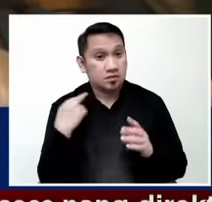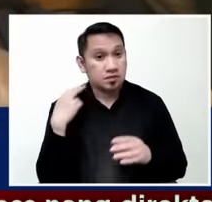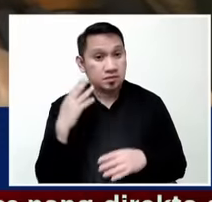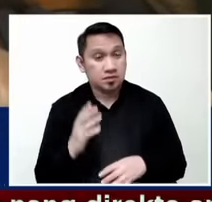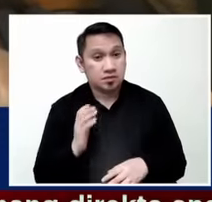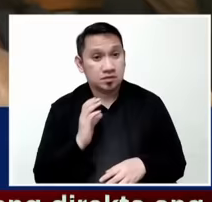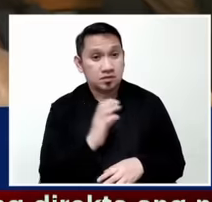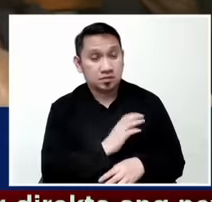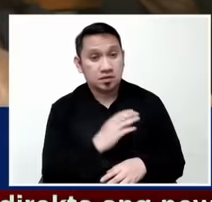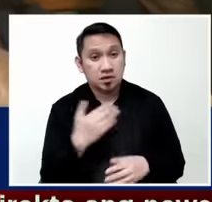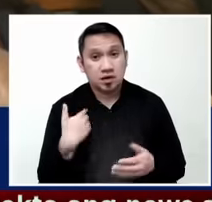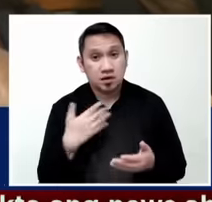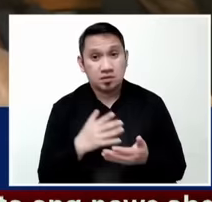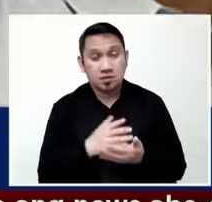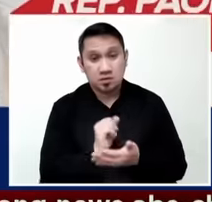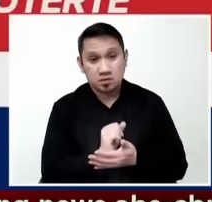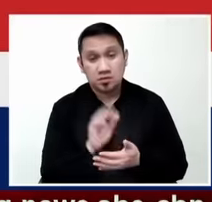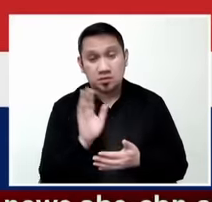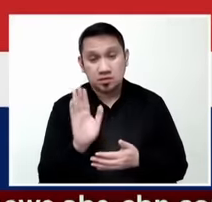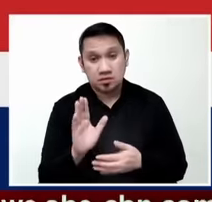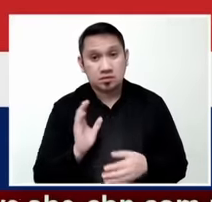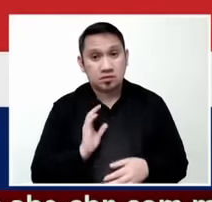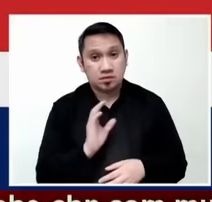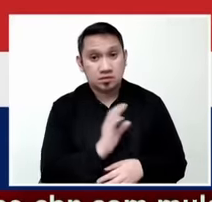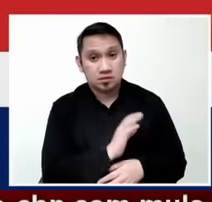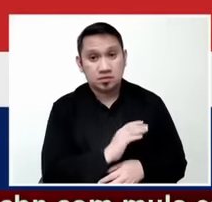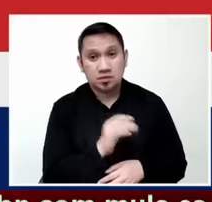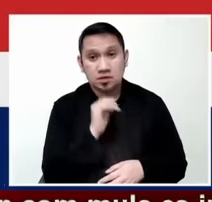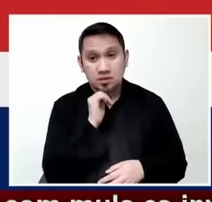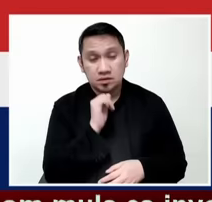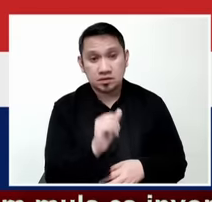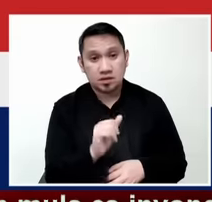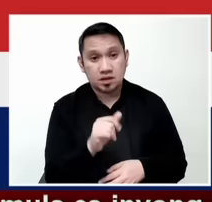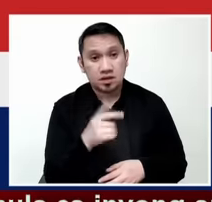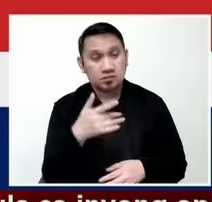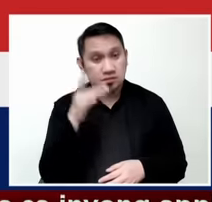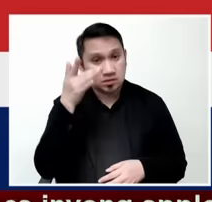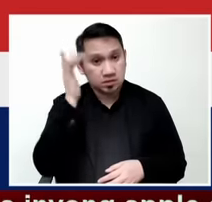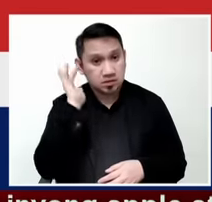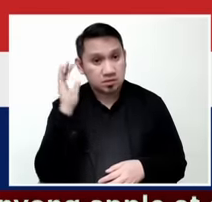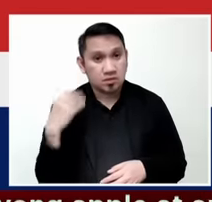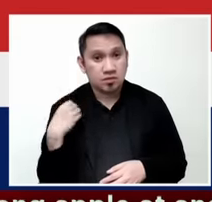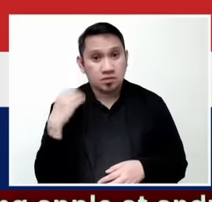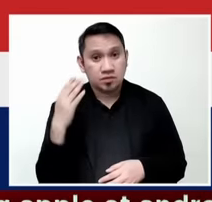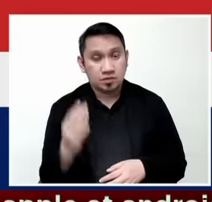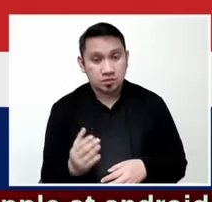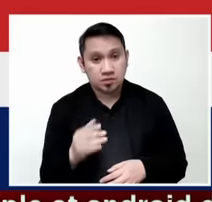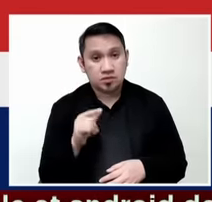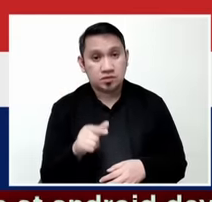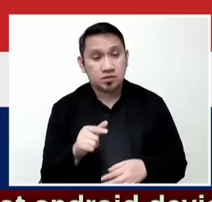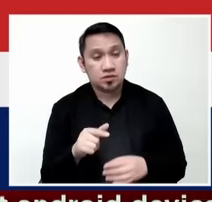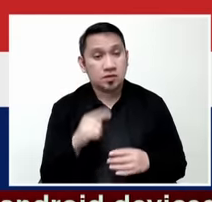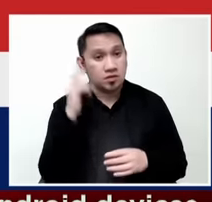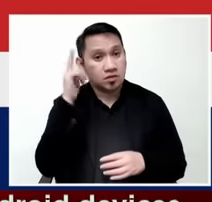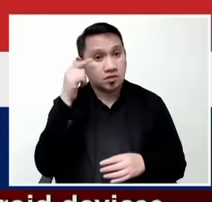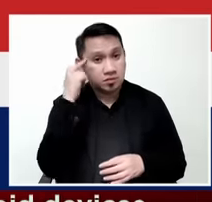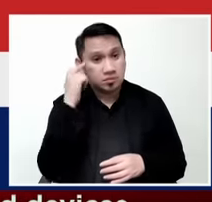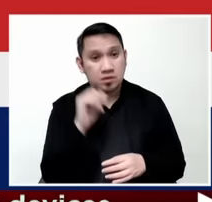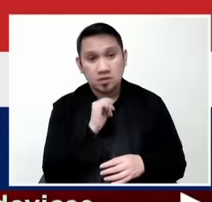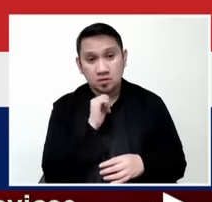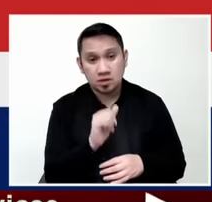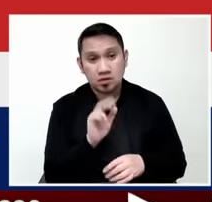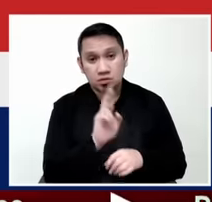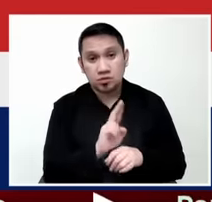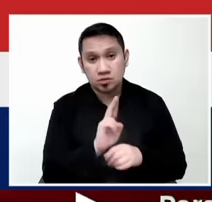may karapatang magdemanda ang kapwa niya kongresista, hindi dapat maging balat-sibuyas ang mga opisyal ng gobyerno at lalo hindi dapat gamitin ang karapatang ito